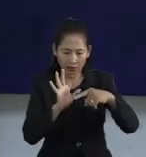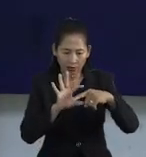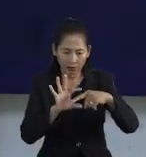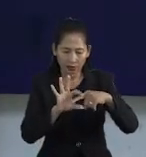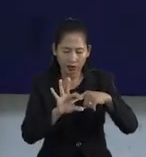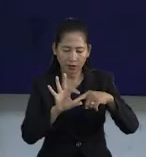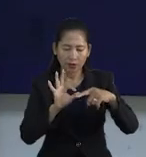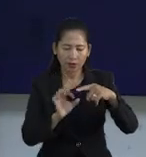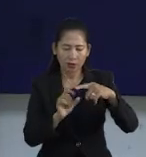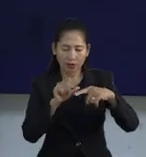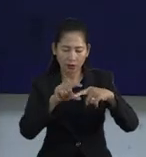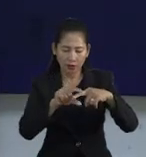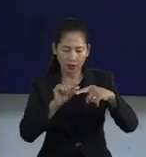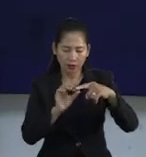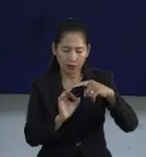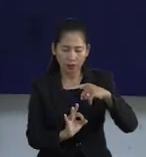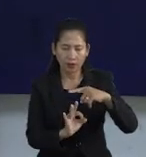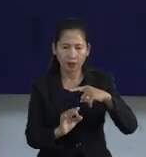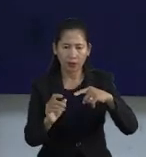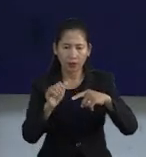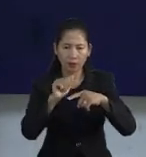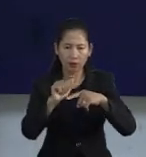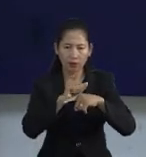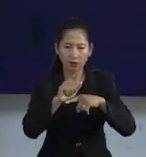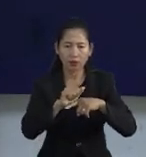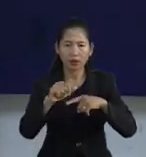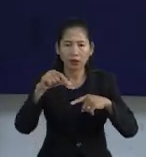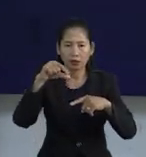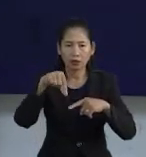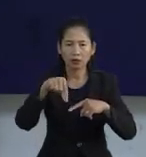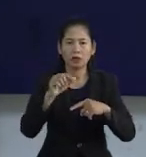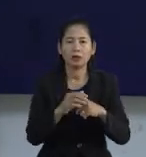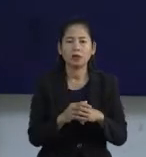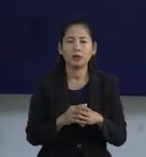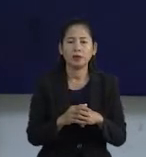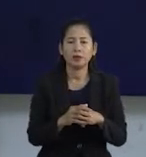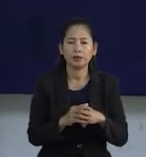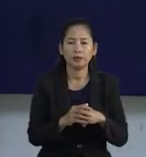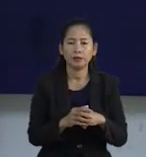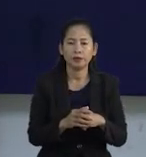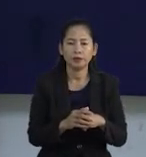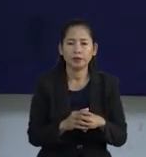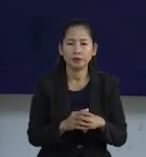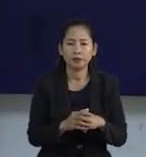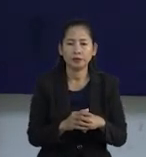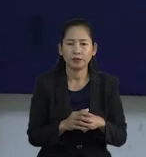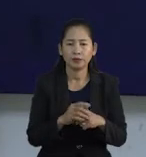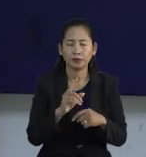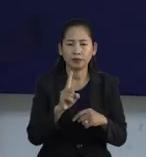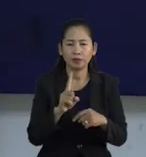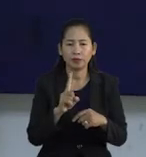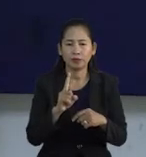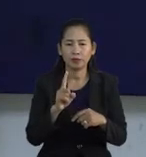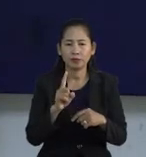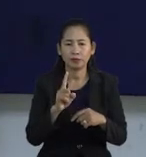và chấn dưỡng phía đối dòng hạt cỏ đá cứ dưỡng ra xe chùm luôn nó làm với nhà con á